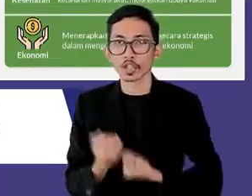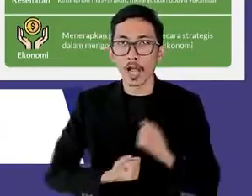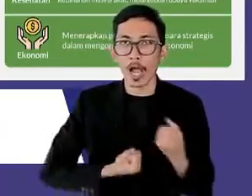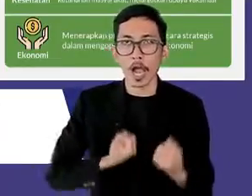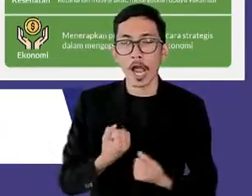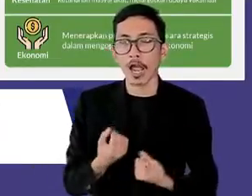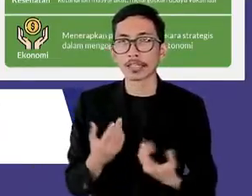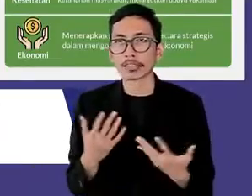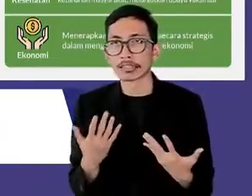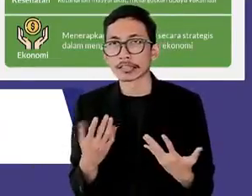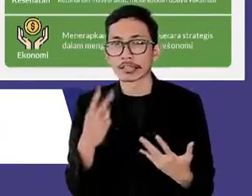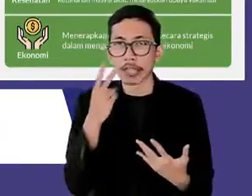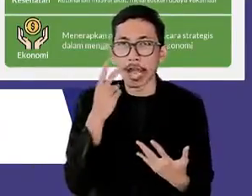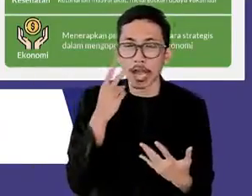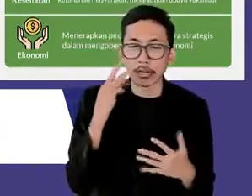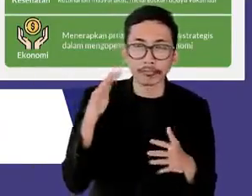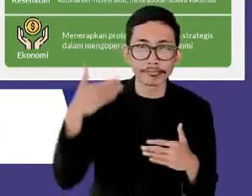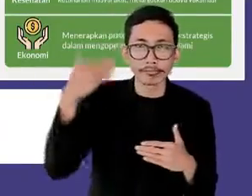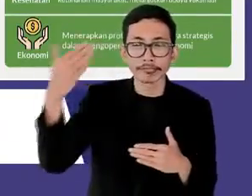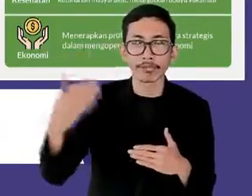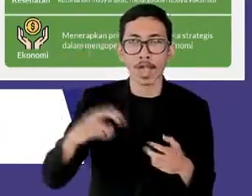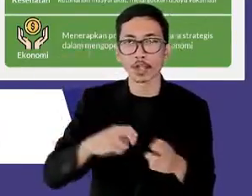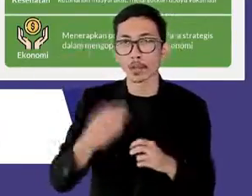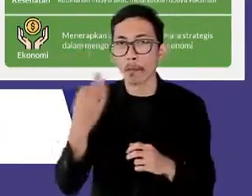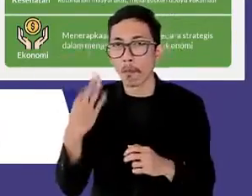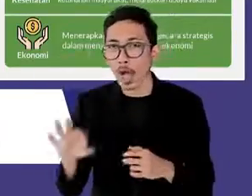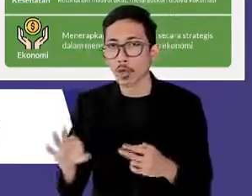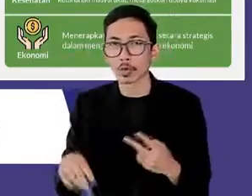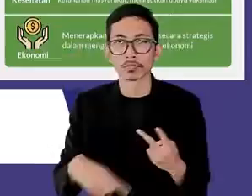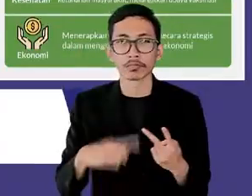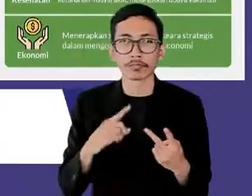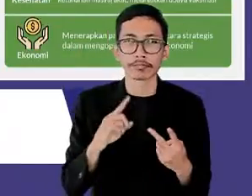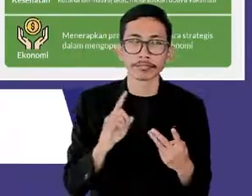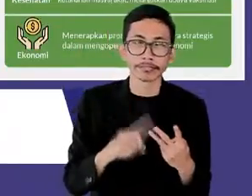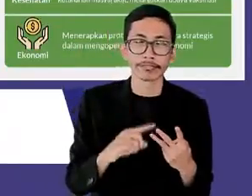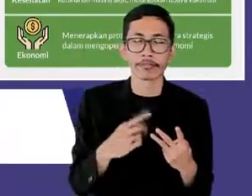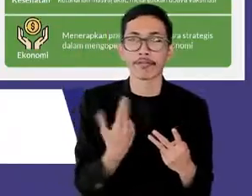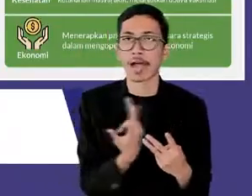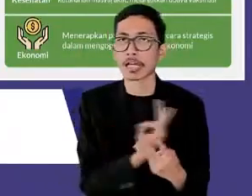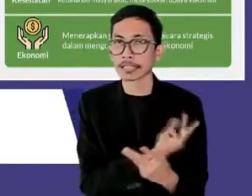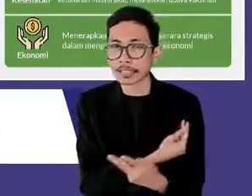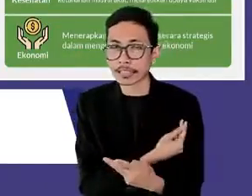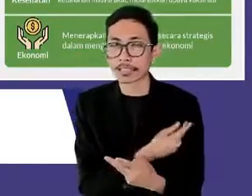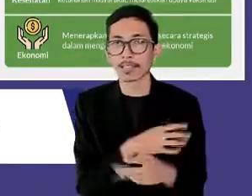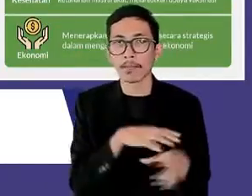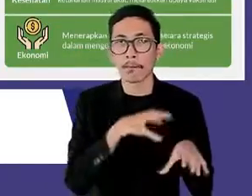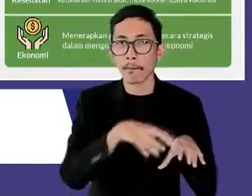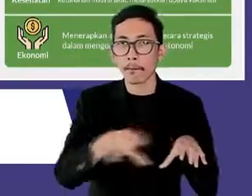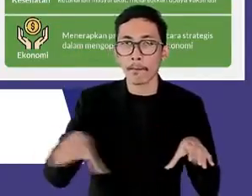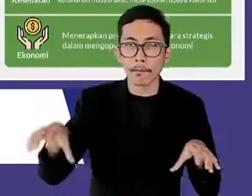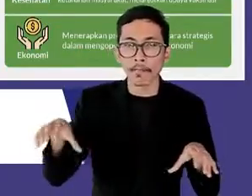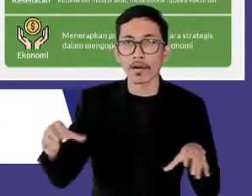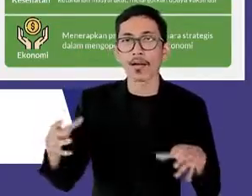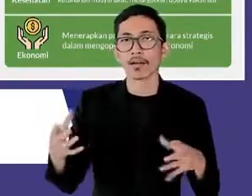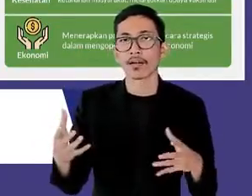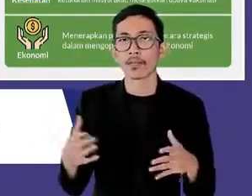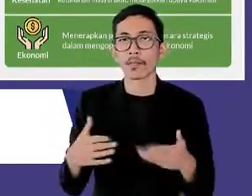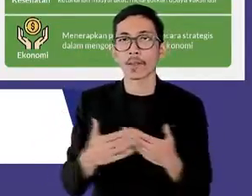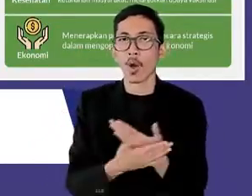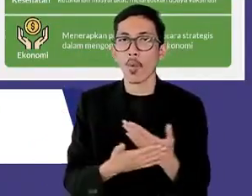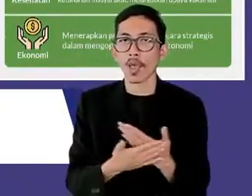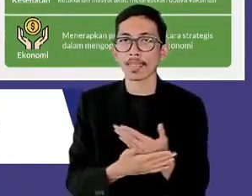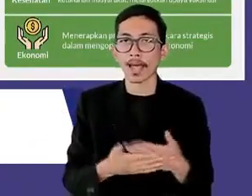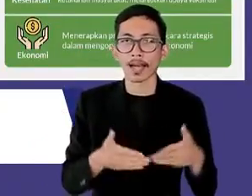kasus baru intensifikasi vaksinasi dan perawatan khususnya demi menekan angka kematian